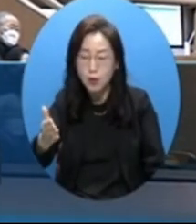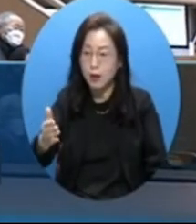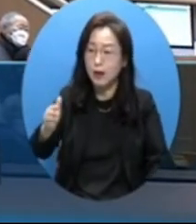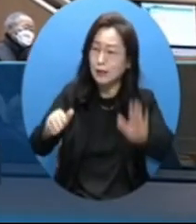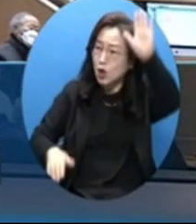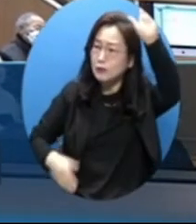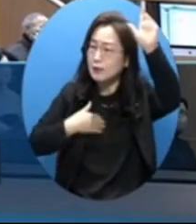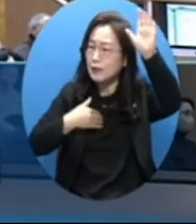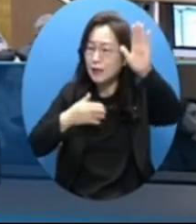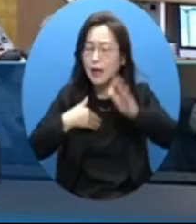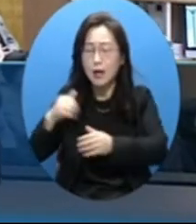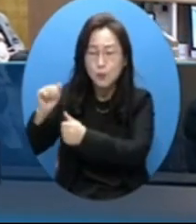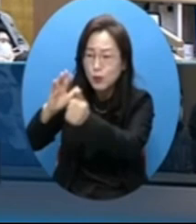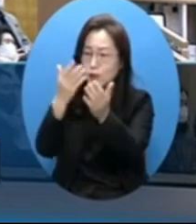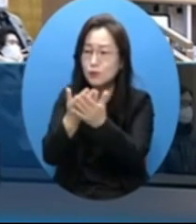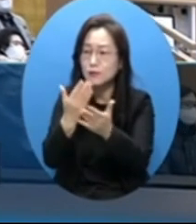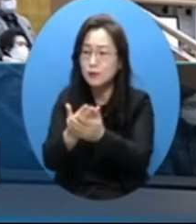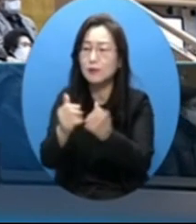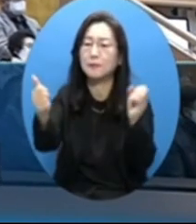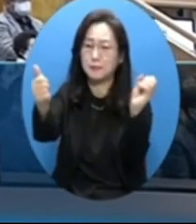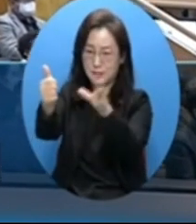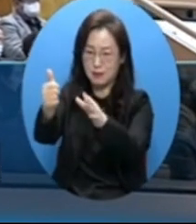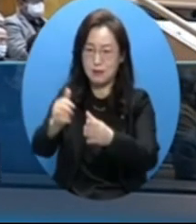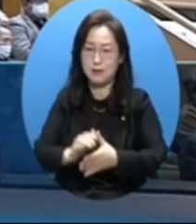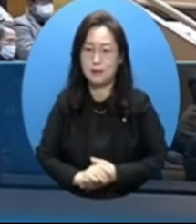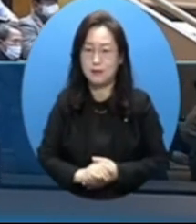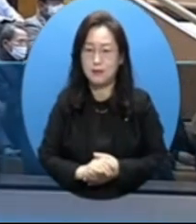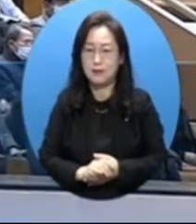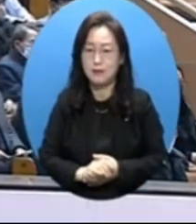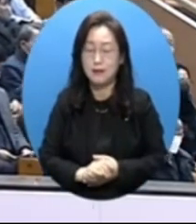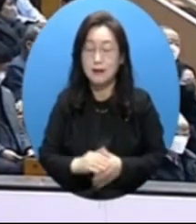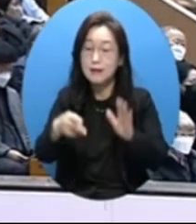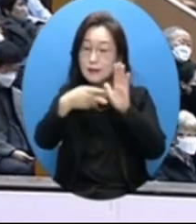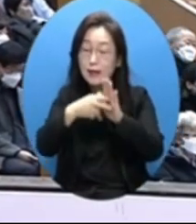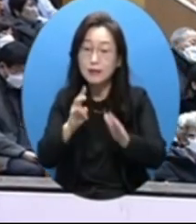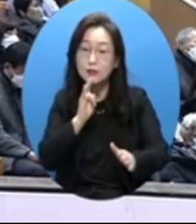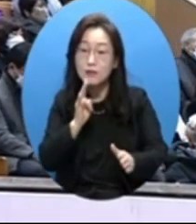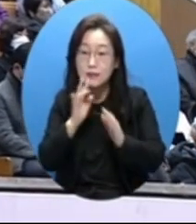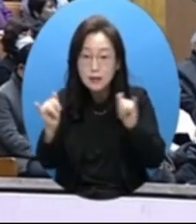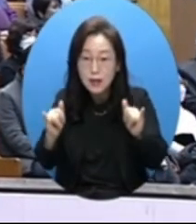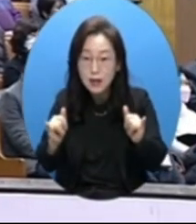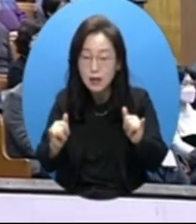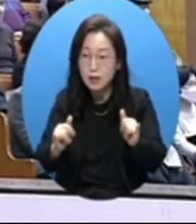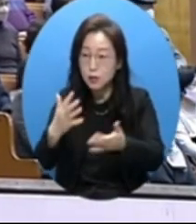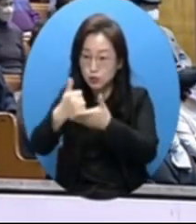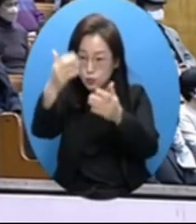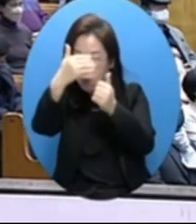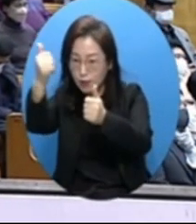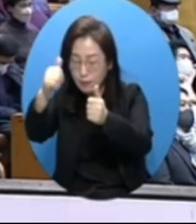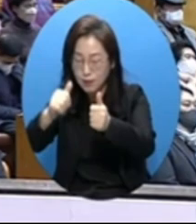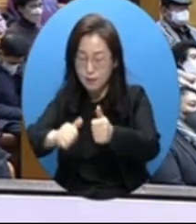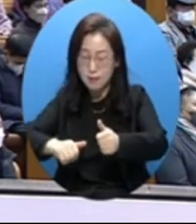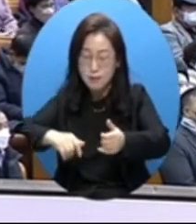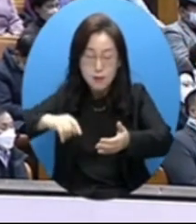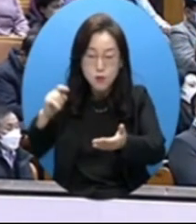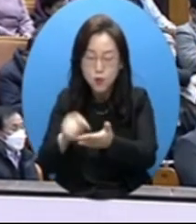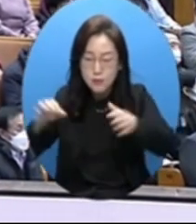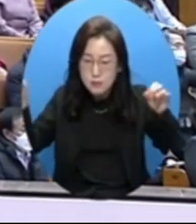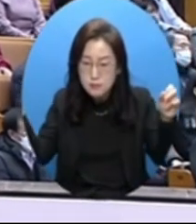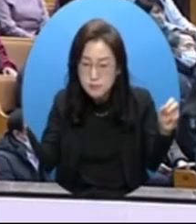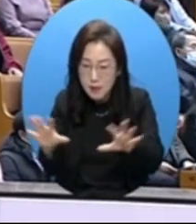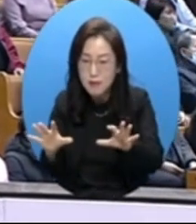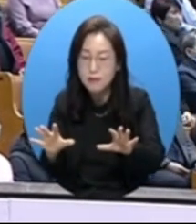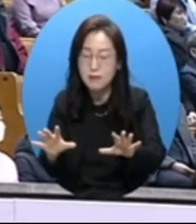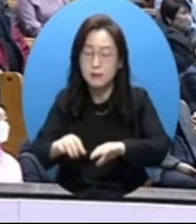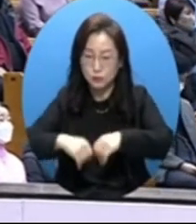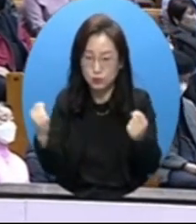여기 있나이다 나를 보내소서 하였더니 이스라엘 선자는 주님 부르실 때 즉각 순종했습니다 우리가 주님 말씀하신